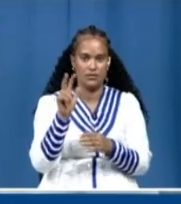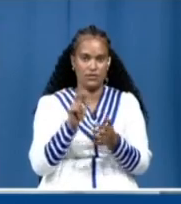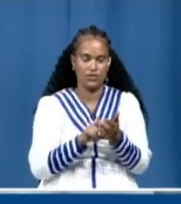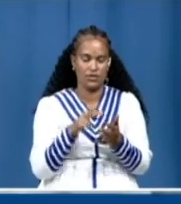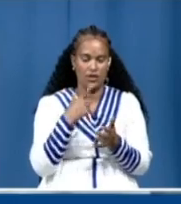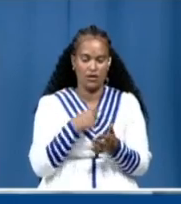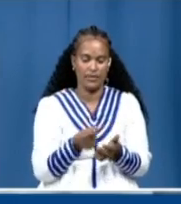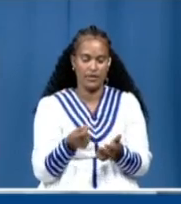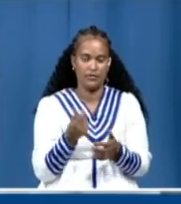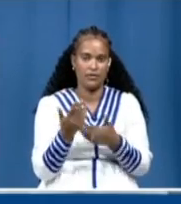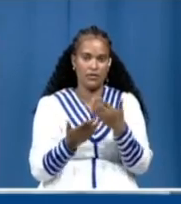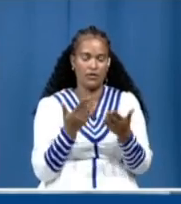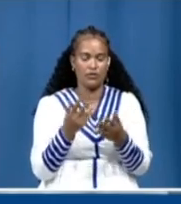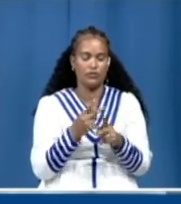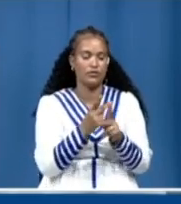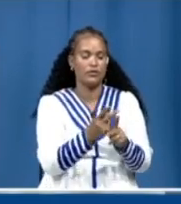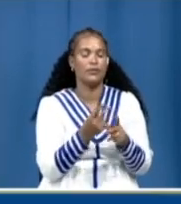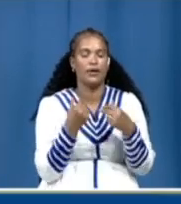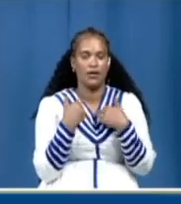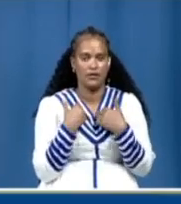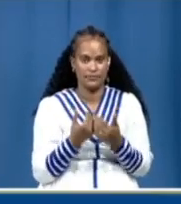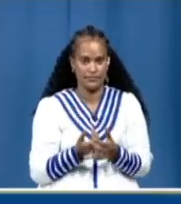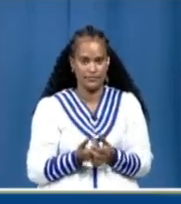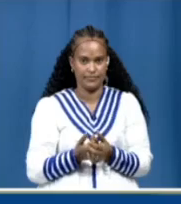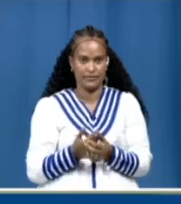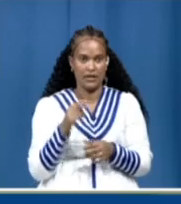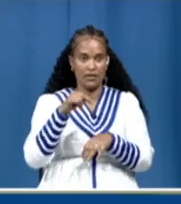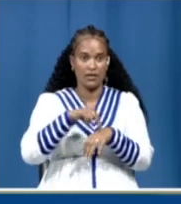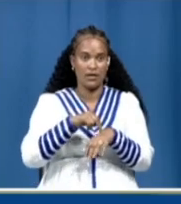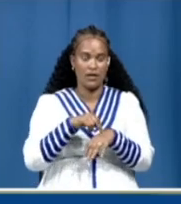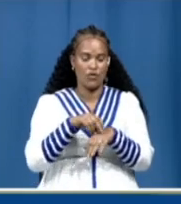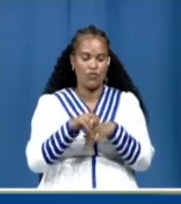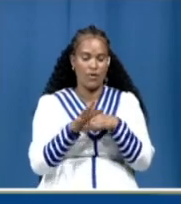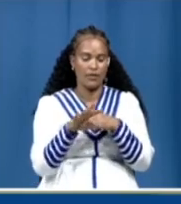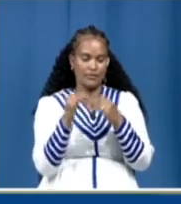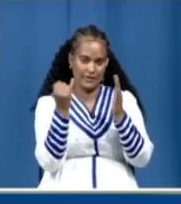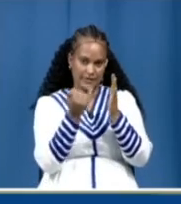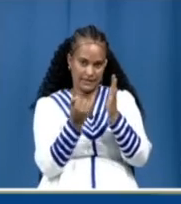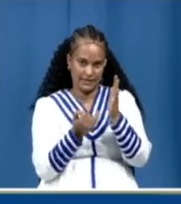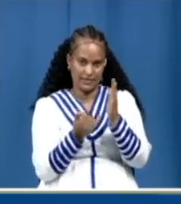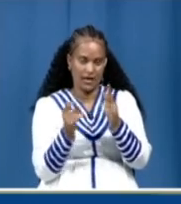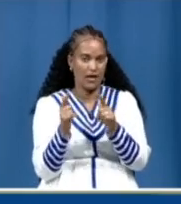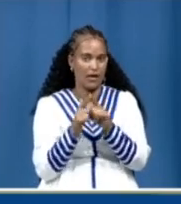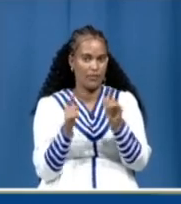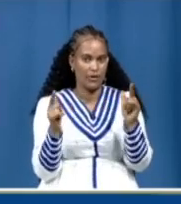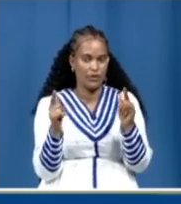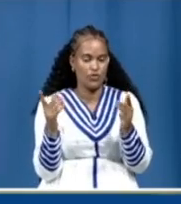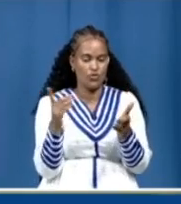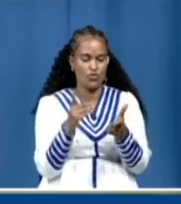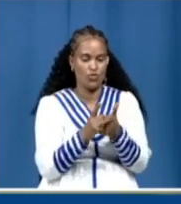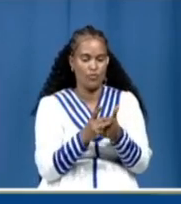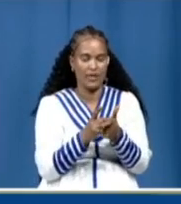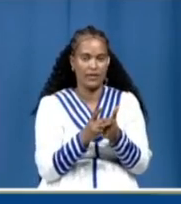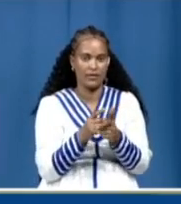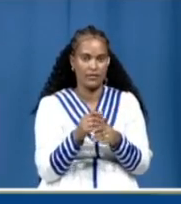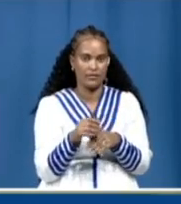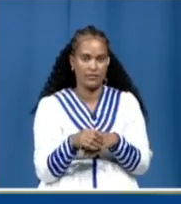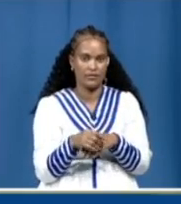እውን ግልጋሎት ልቓሕ ሂባ ኣላ። ትካላዊ ማሕበር ቀሪፅና ዓበይቲ ዶኩመንታት ማለት እዩ